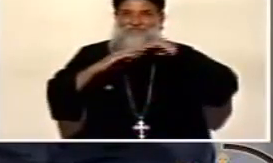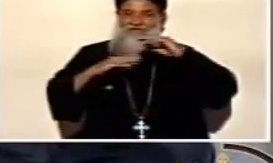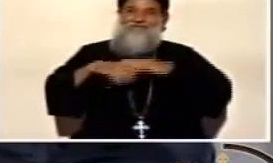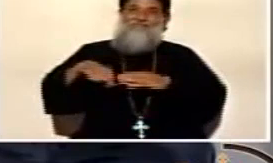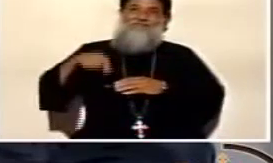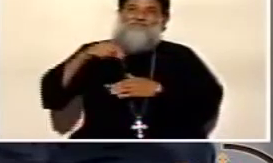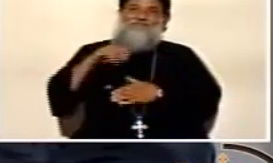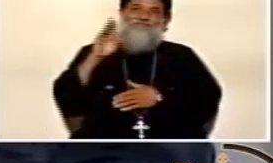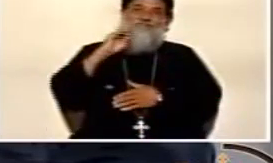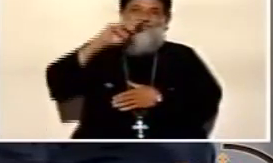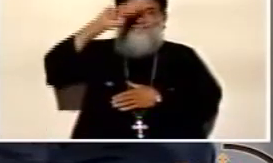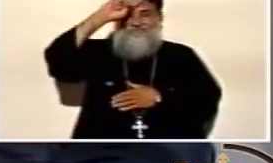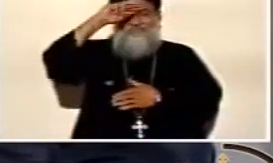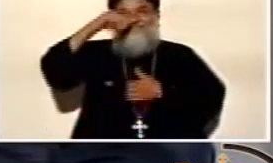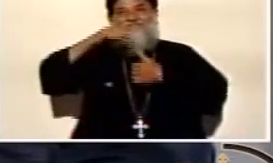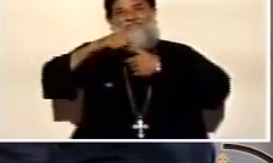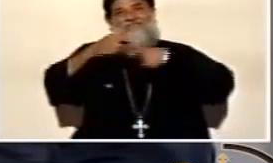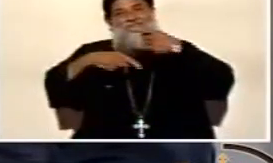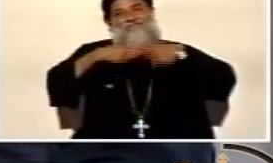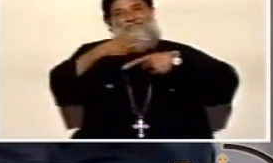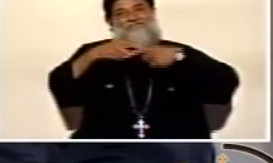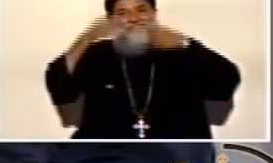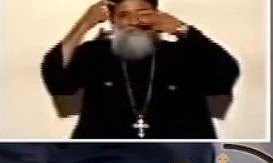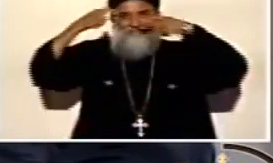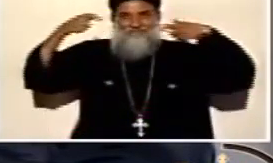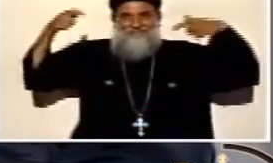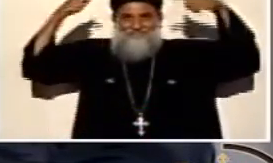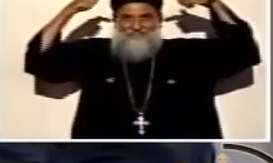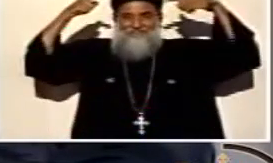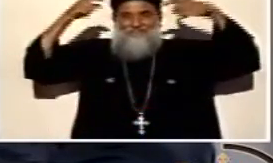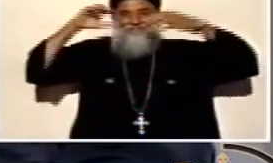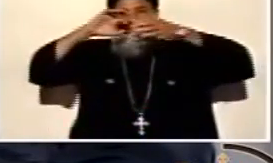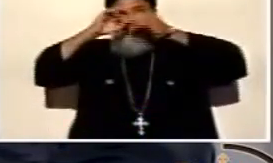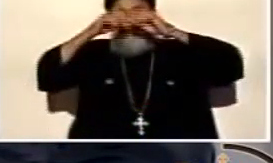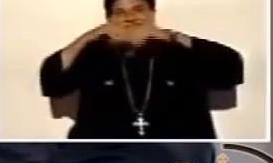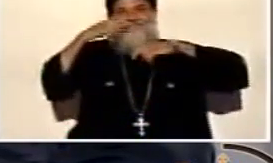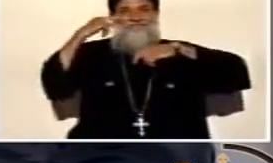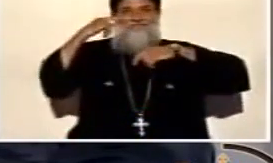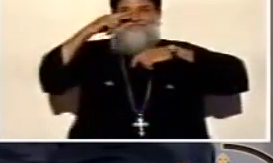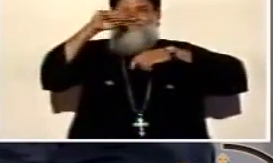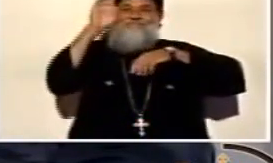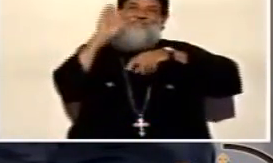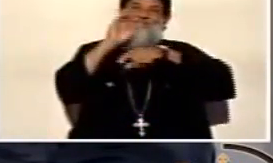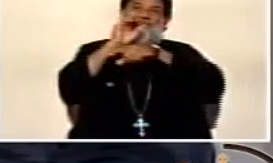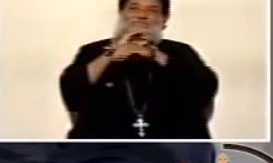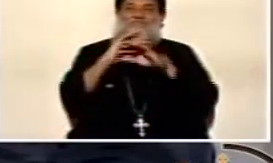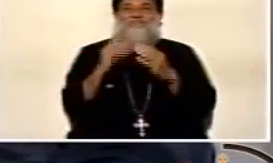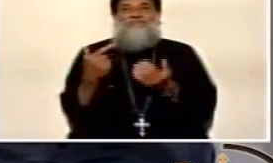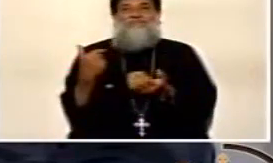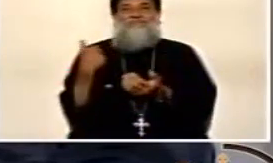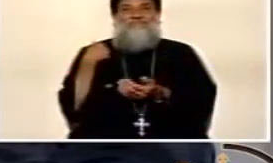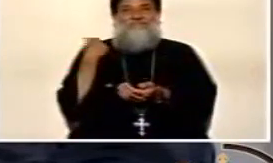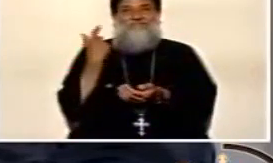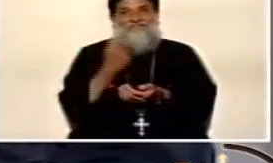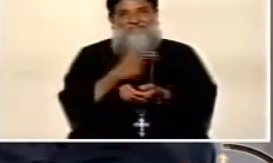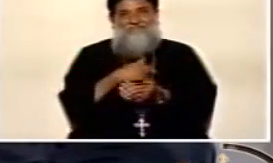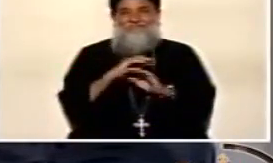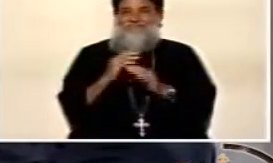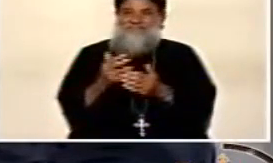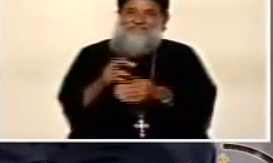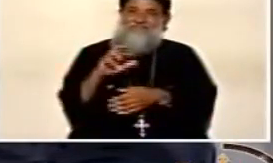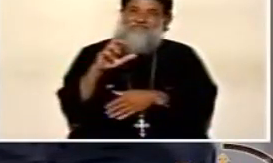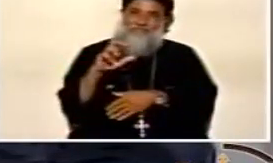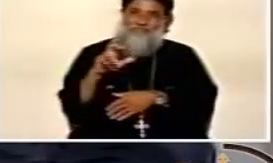معنا ونكمل مع نيافة الحبر الجليل أنبا بنيامين سلسلة تأملات في قراءات شهر أحد شهر